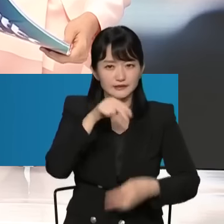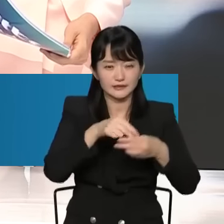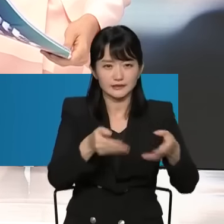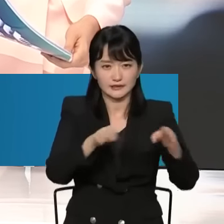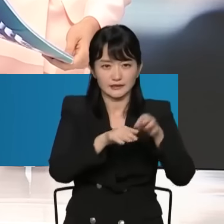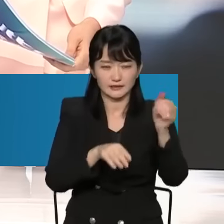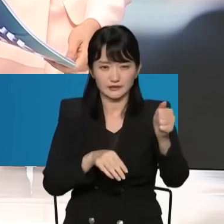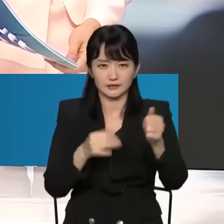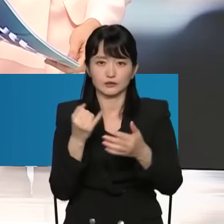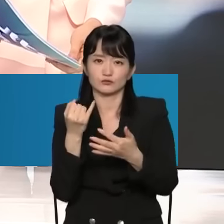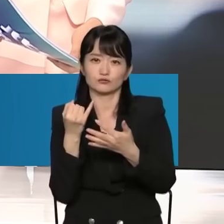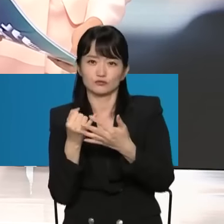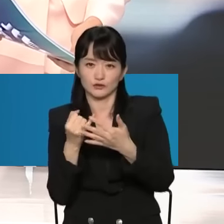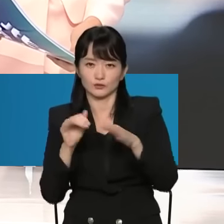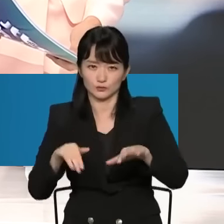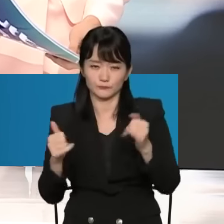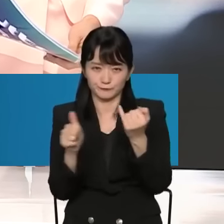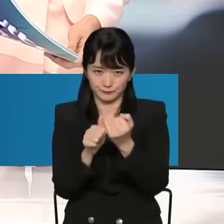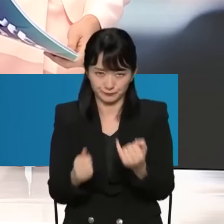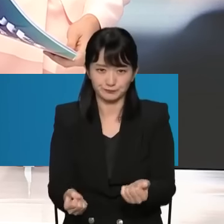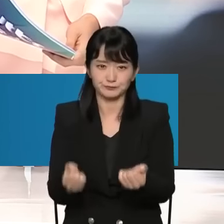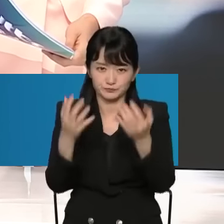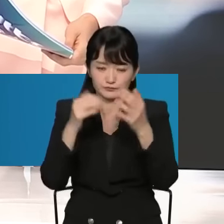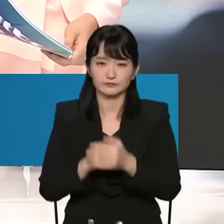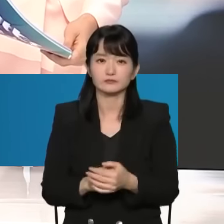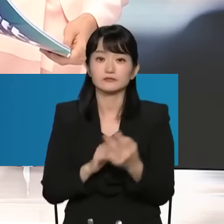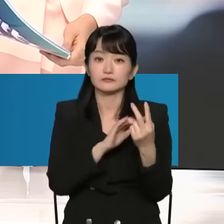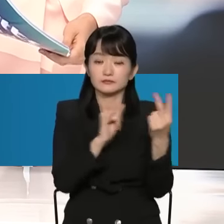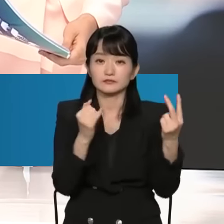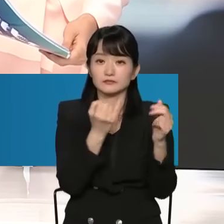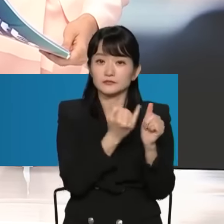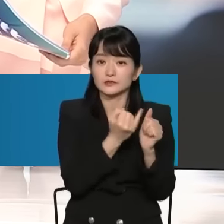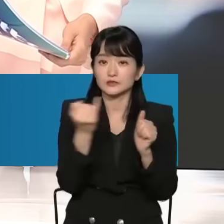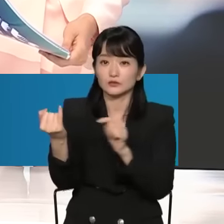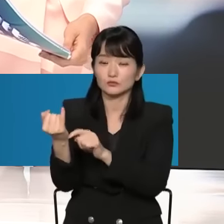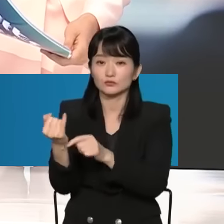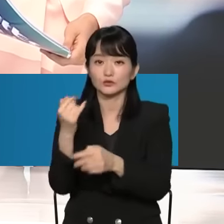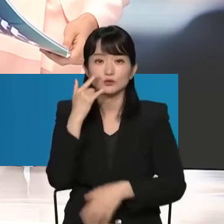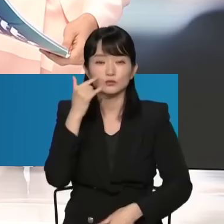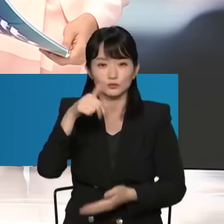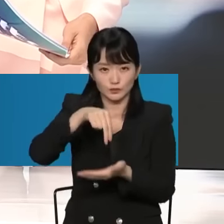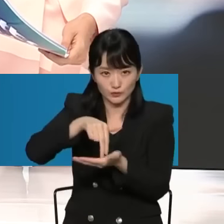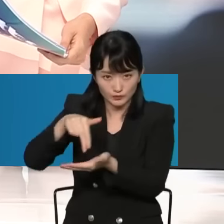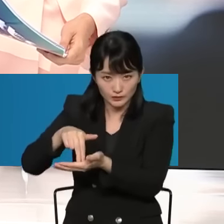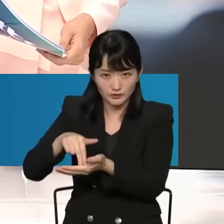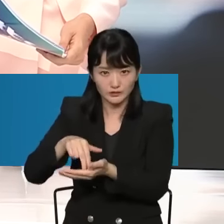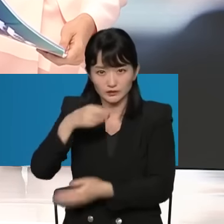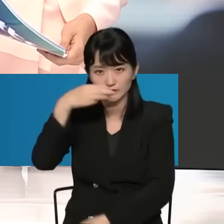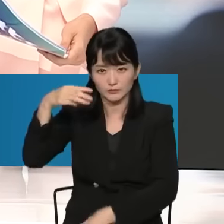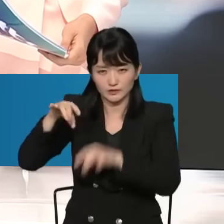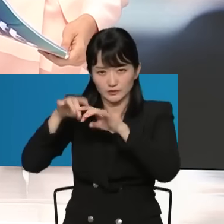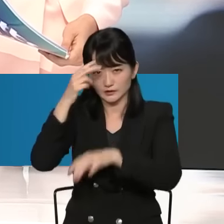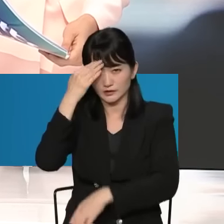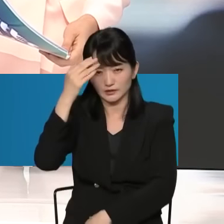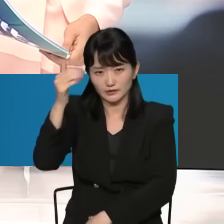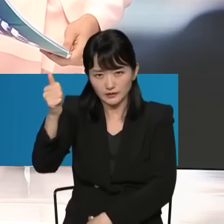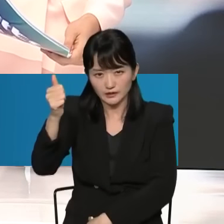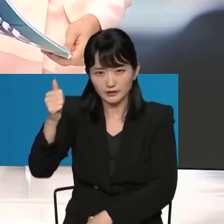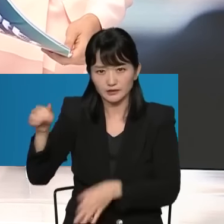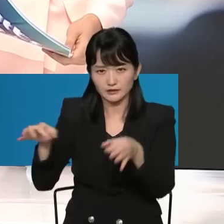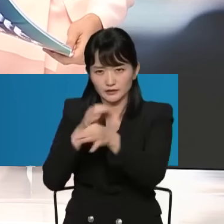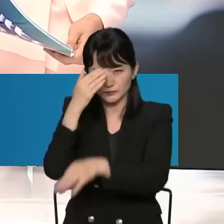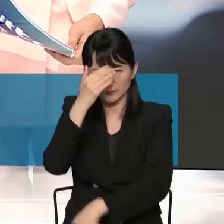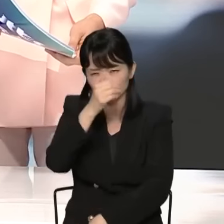오늘 결혼식을 올렸습니다. 두 사람은 신부의 부모로 나란히 섰고 이재용 삼성전자 회장을 비롯한 재계